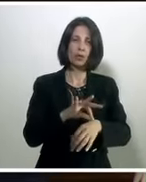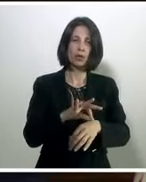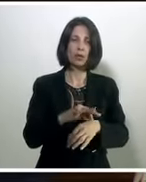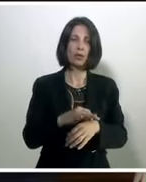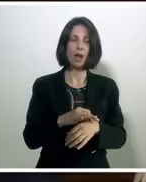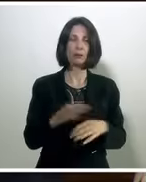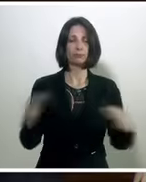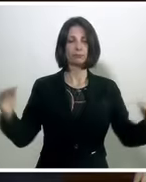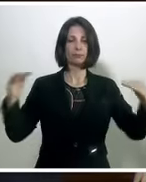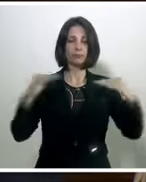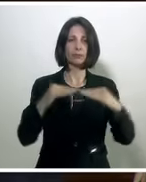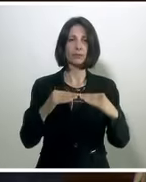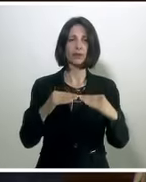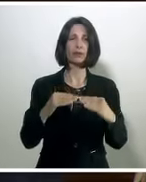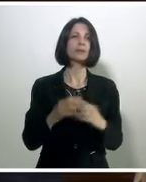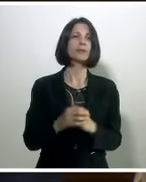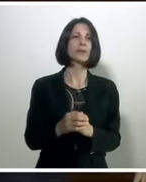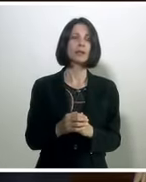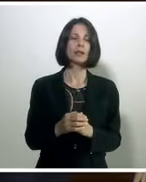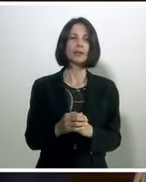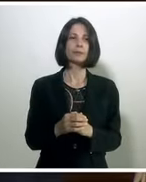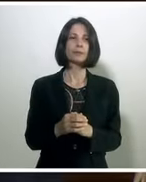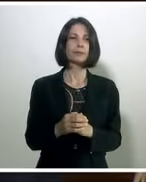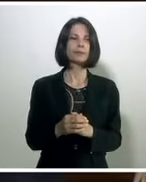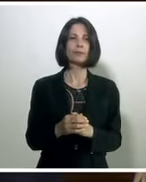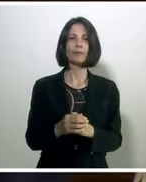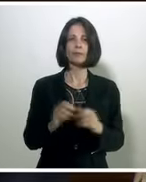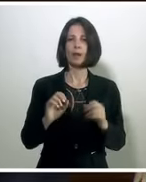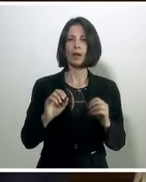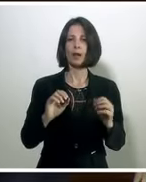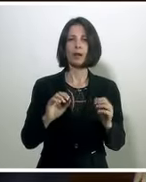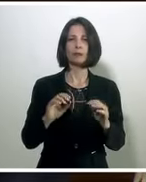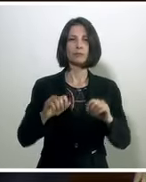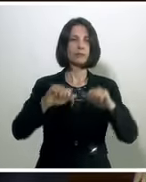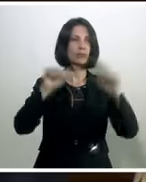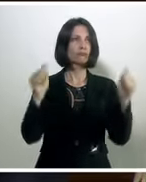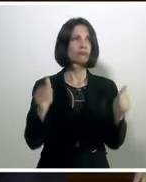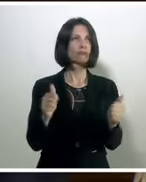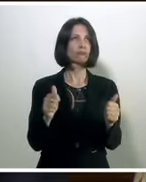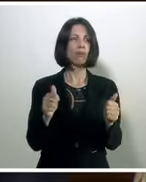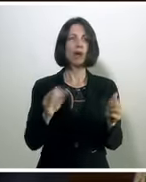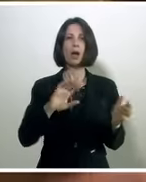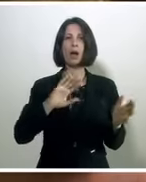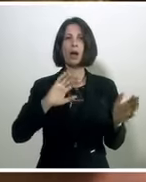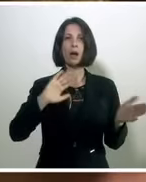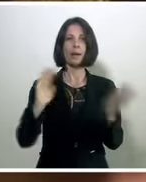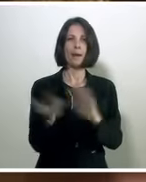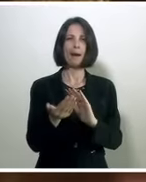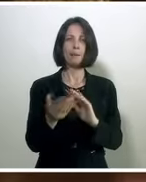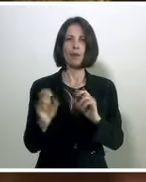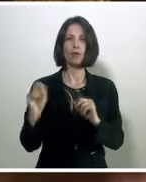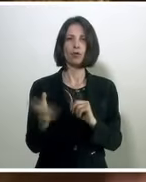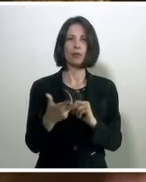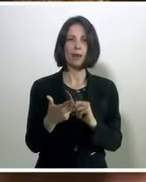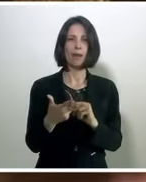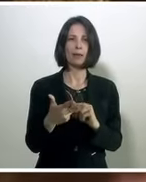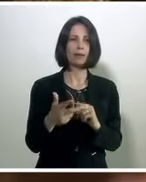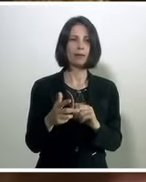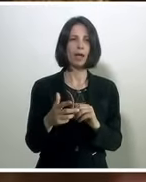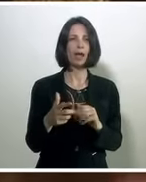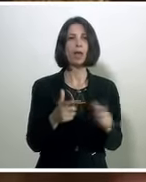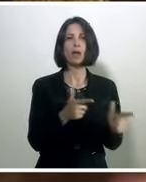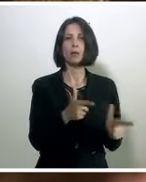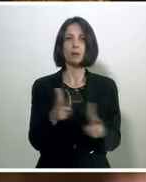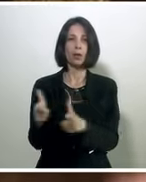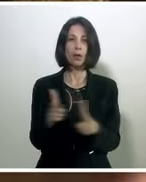medicina lo scenario muta rapidamente a partire dal 75-76 sotto i colpi della crisi e del terrorismo La carica dei